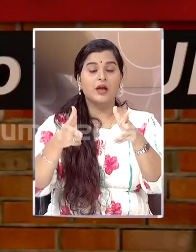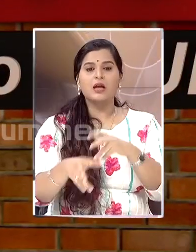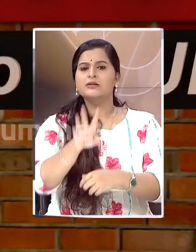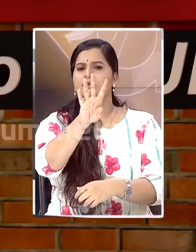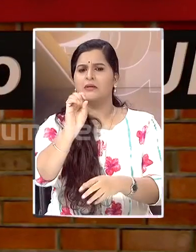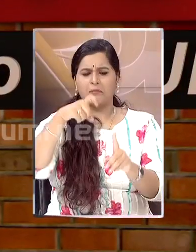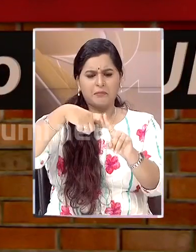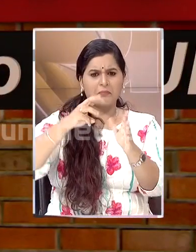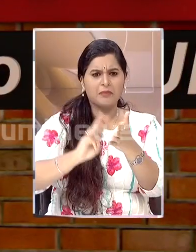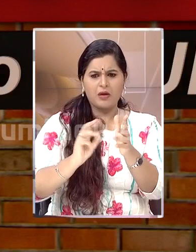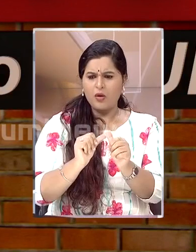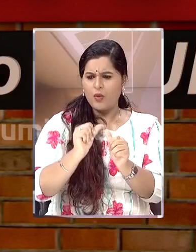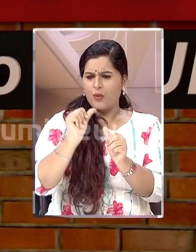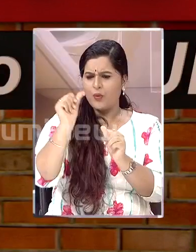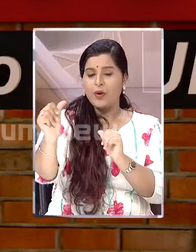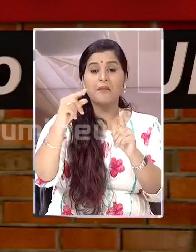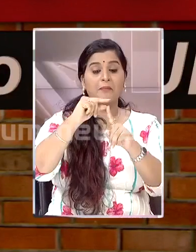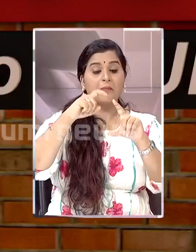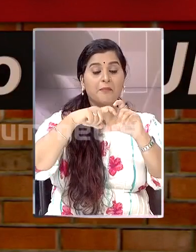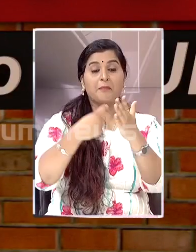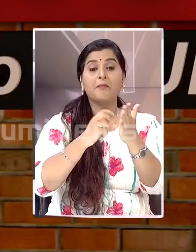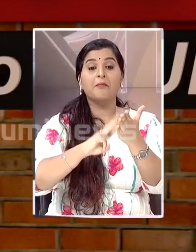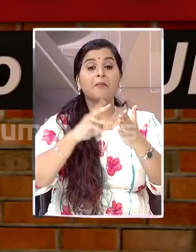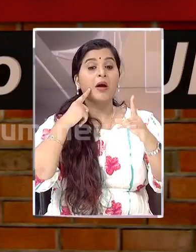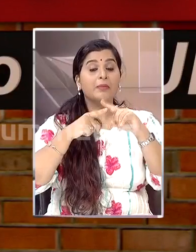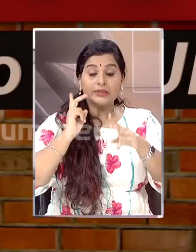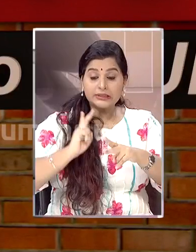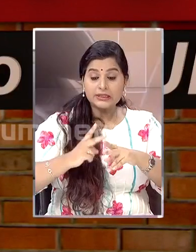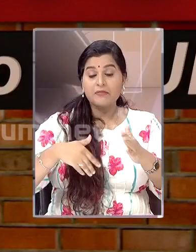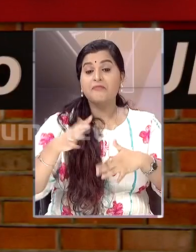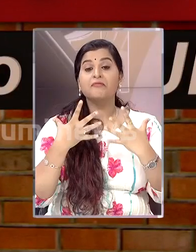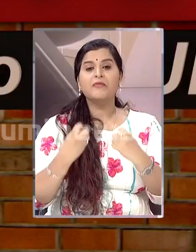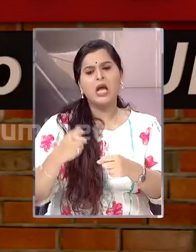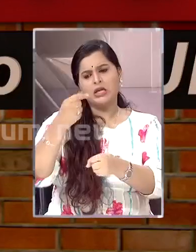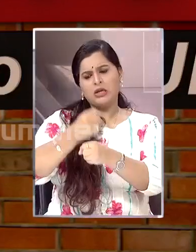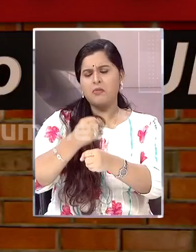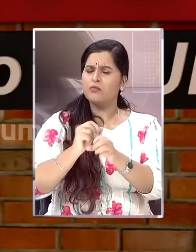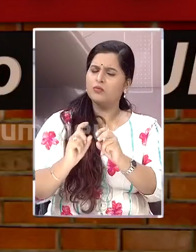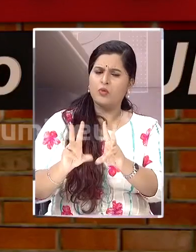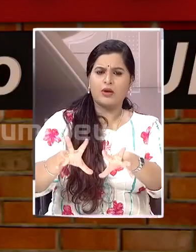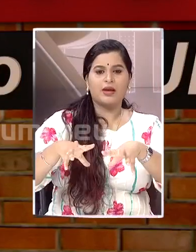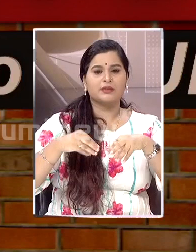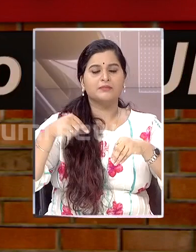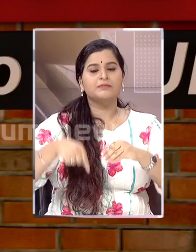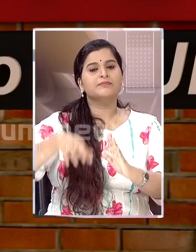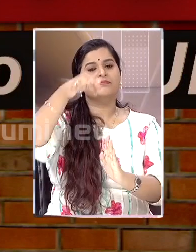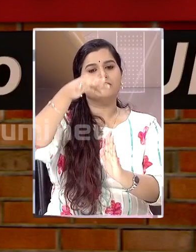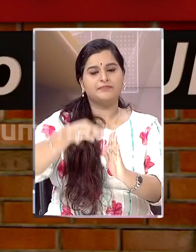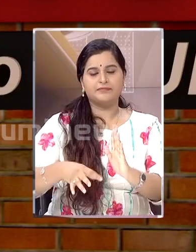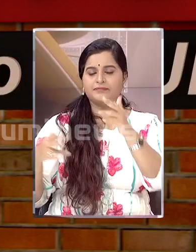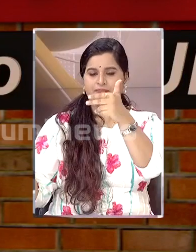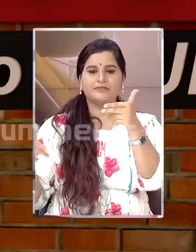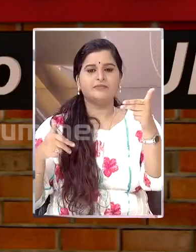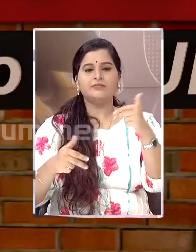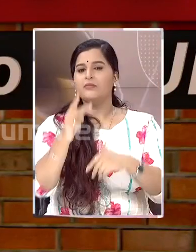കിലോമീറ്റർ കൂടുതൽ ദൈർഘ്യമുള്ള പെർമിറ്റുകൾ നിലനിർത്തണം എന്ന ആവശ്യം സർക്കാർ അംഗീകരിച്ചതായി സംഘടനകൾ പറയുന്നുണ്ട്. ശ്യാമിലി ശശിധരൻ ചേരുന്നു